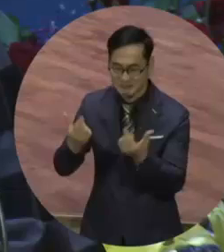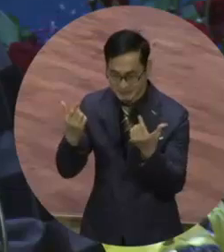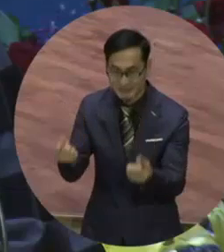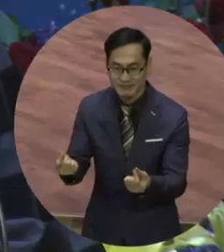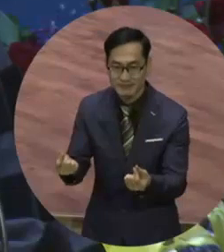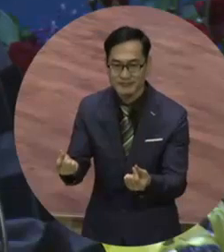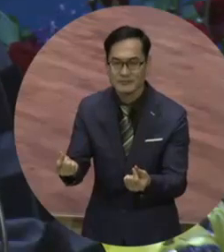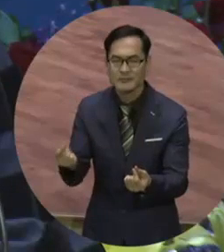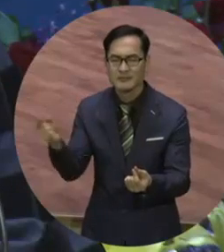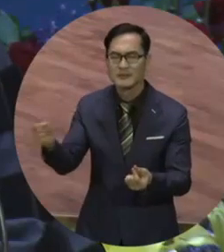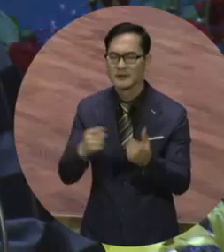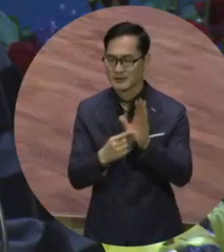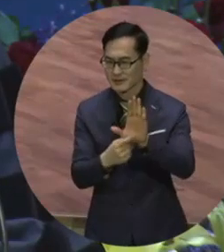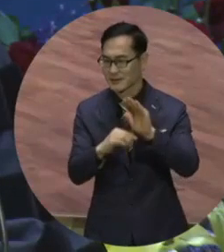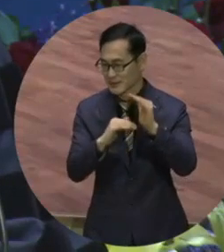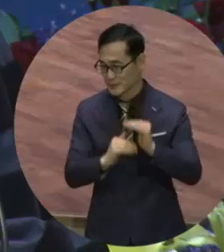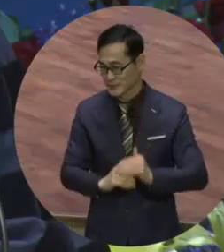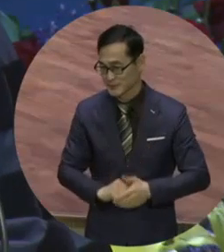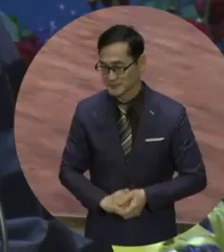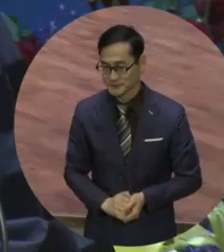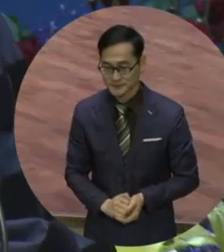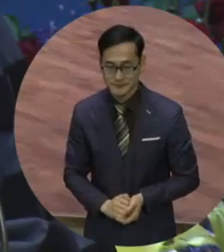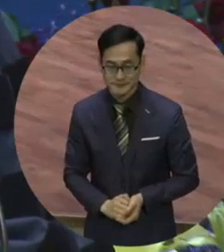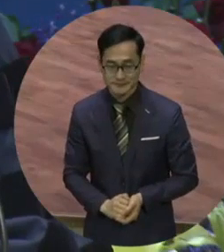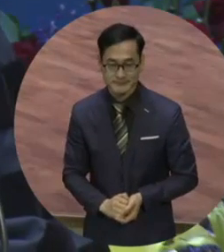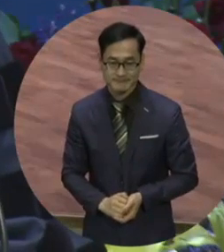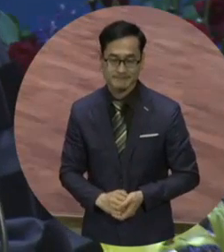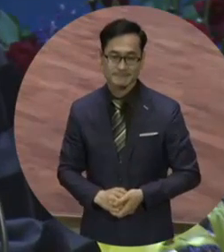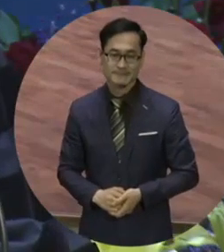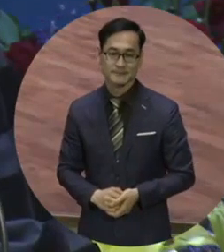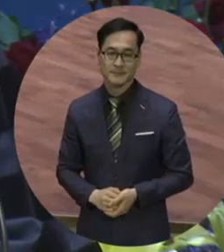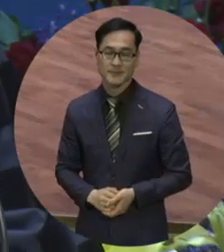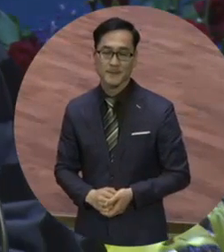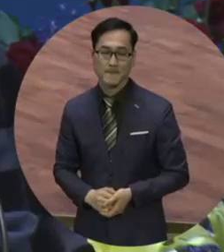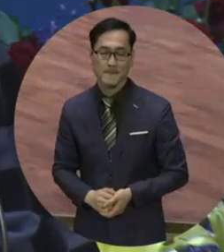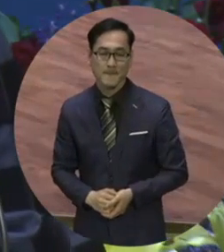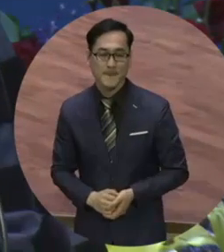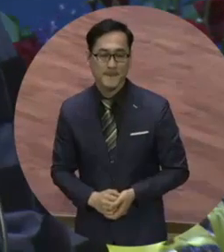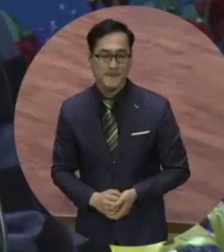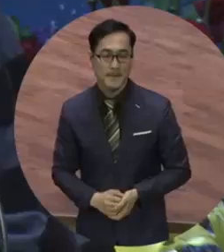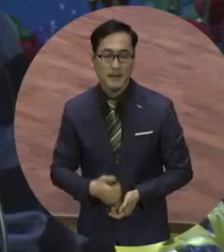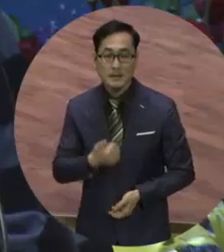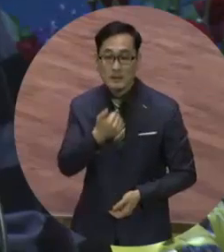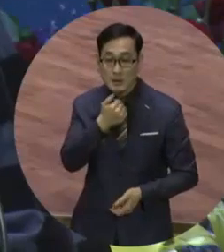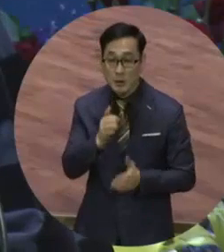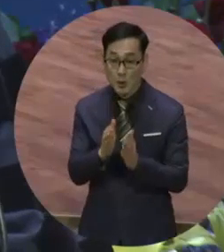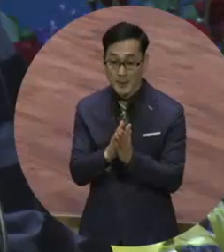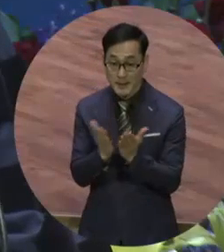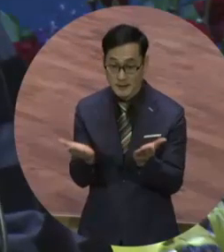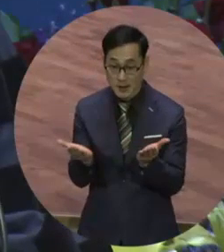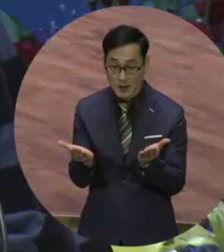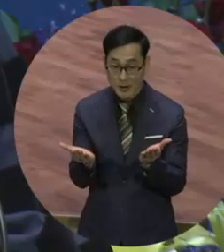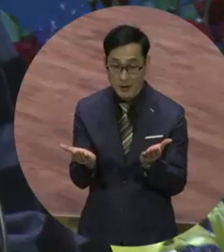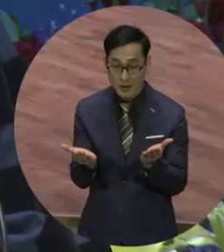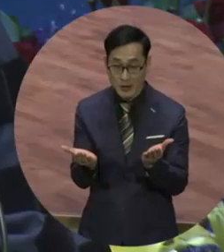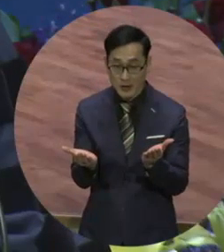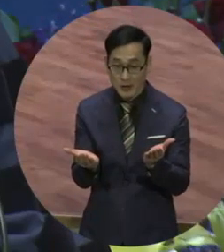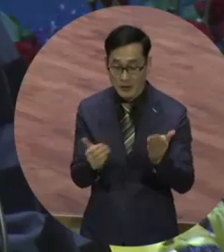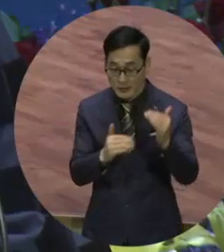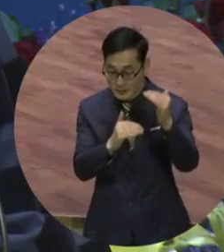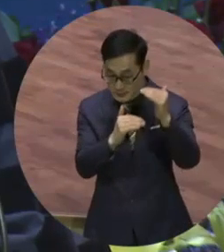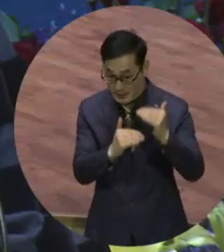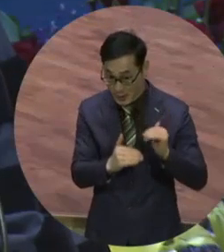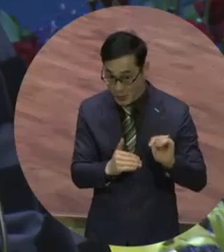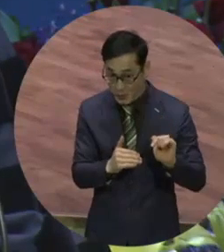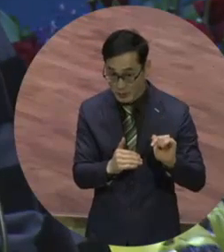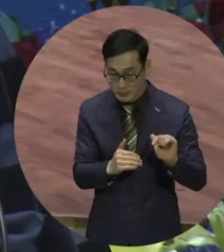그렇게 강조를 하고 있습니다. 그러면서 이 로마서 서론을 마무리합니다.